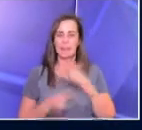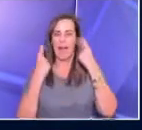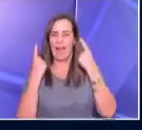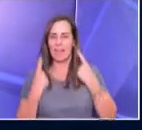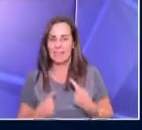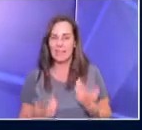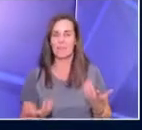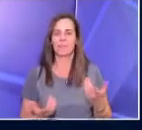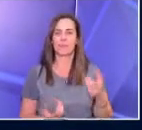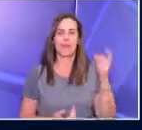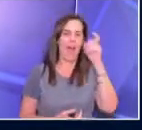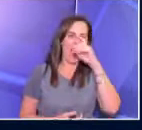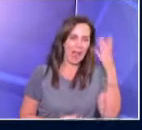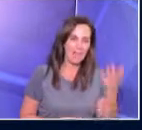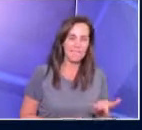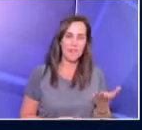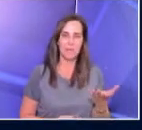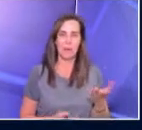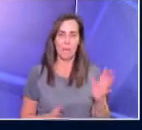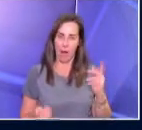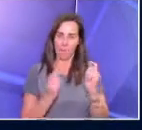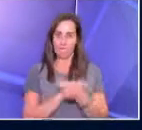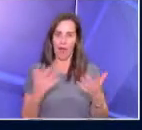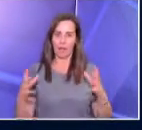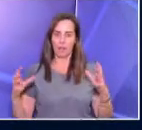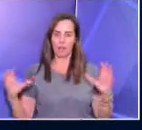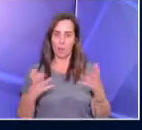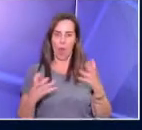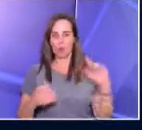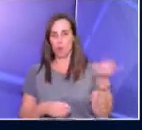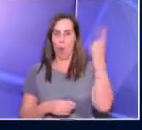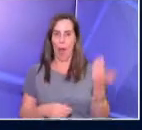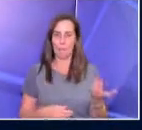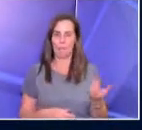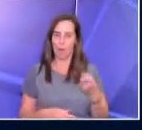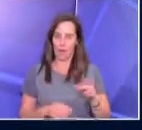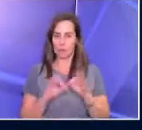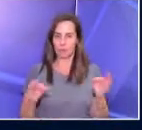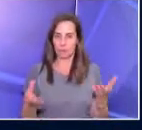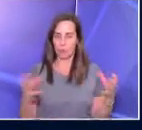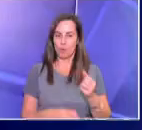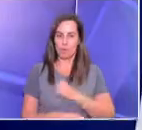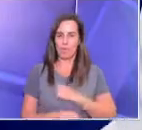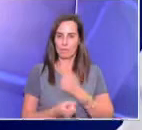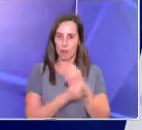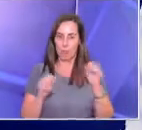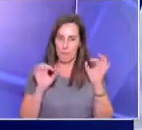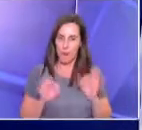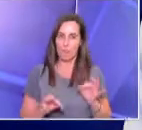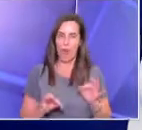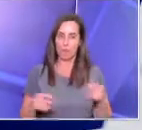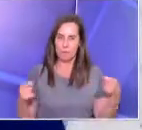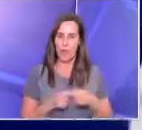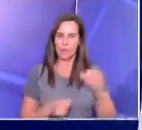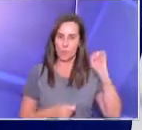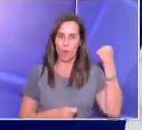חרדים, ערבים, מה, נהייתם כאילו תנועת על? קודם כל, היא התחילה ככה כתנועה של דתיים וחילונים, ממש ברית